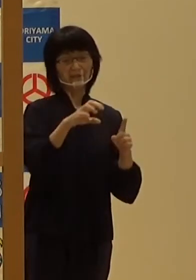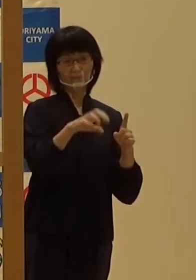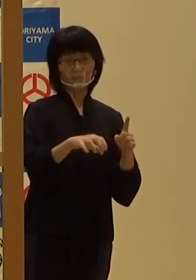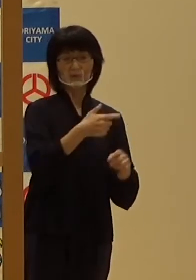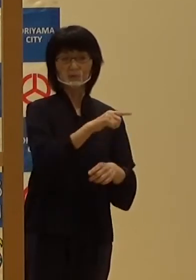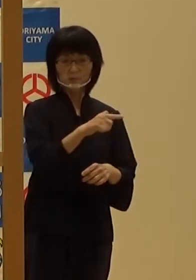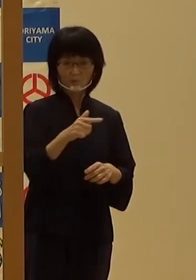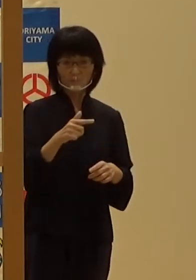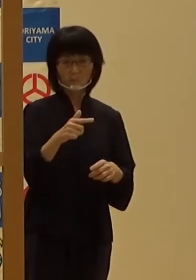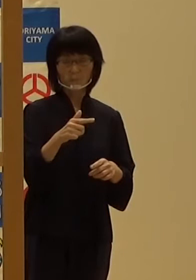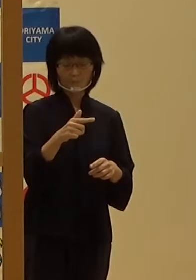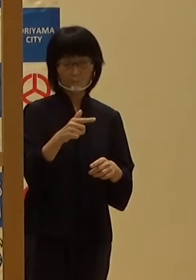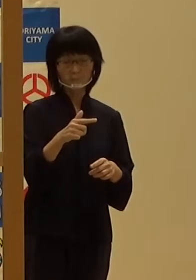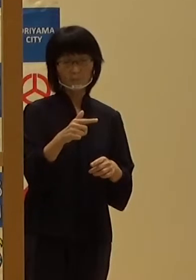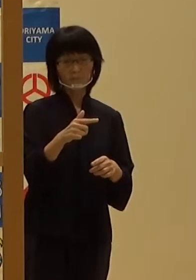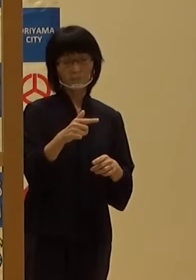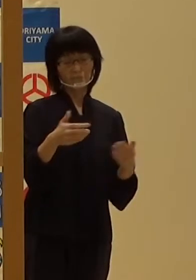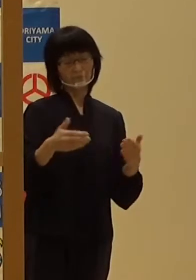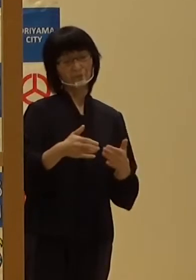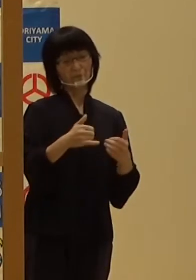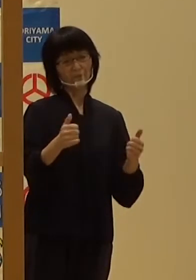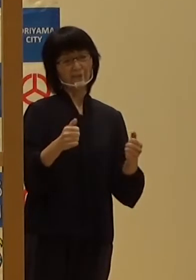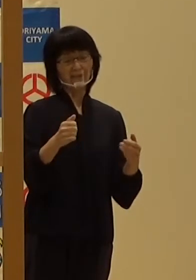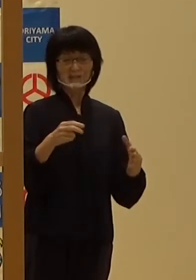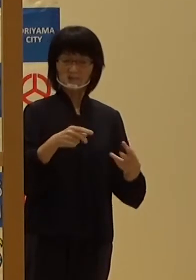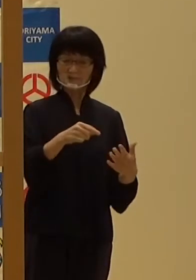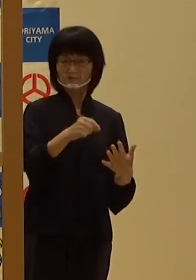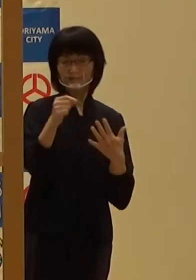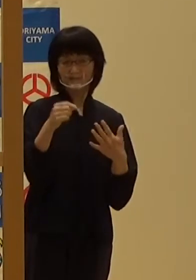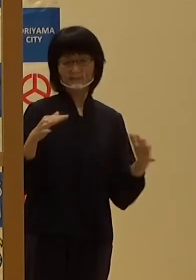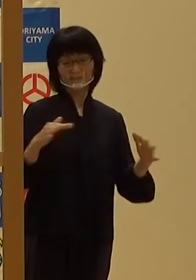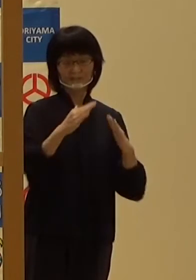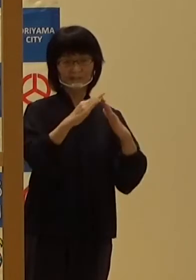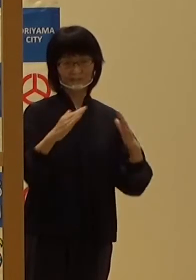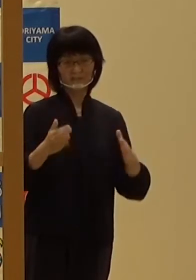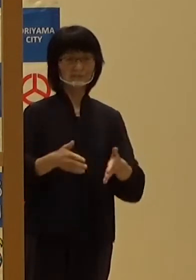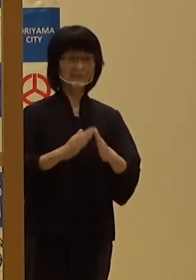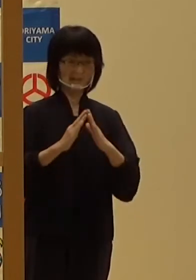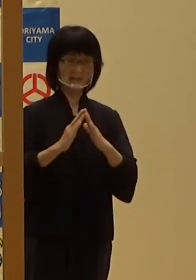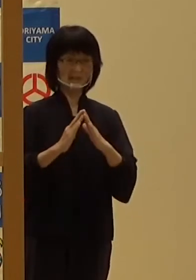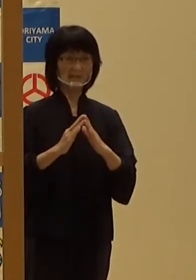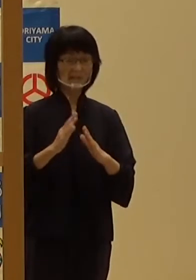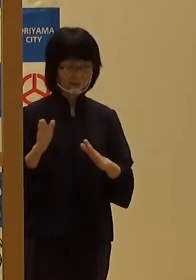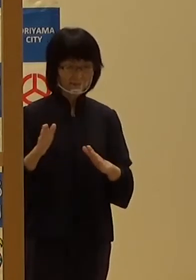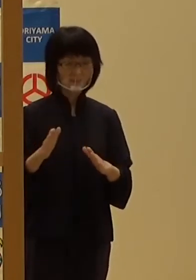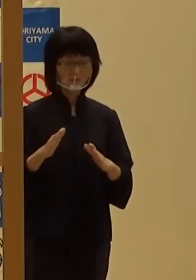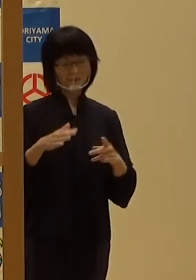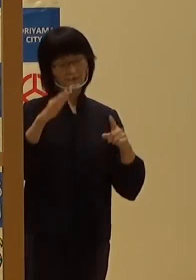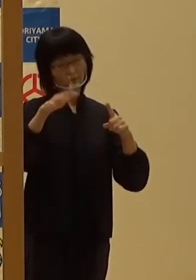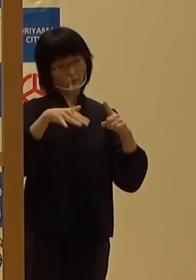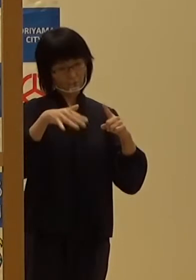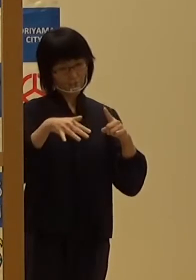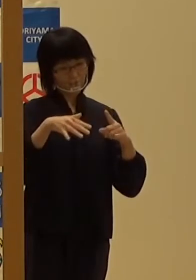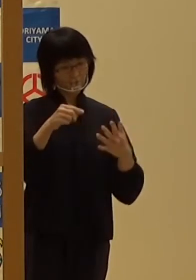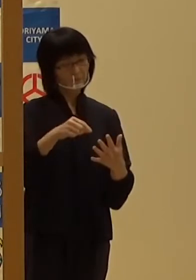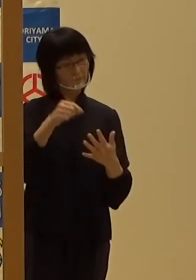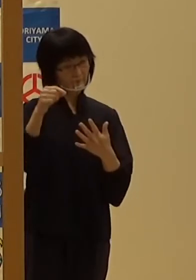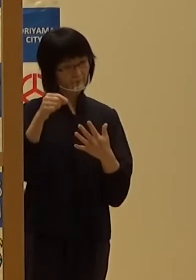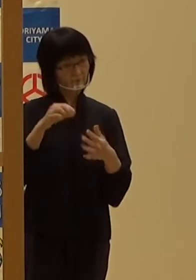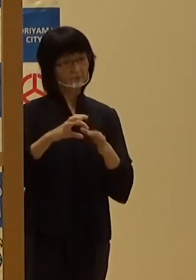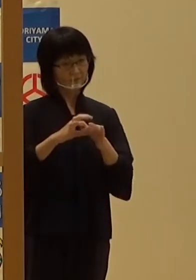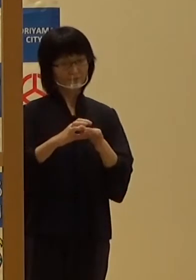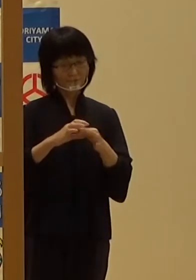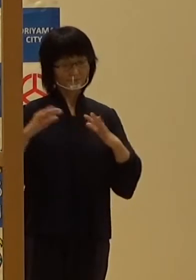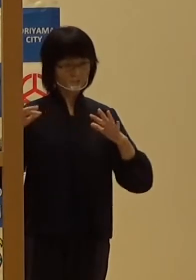等パーク PFI 事業者選定審議会を設置いたしまして、事業者の候補選定について諮問をいたし